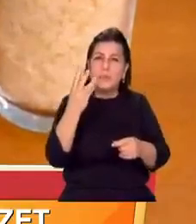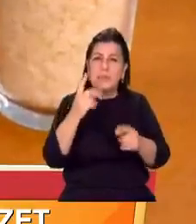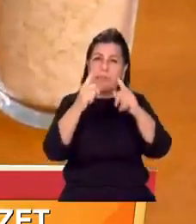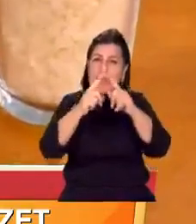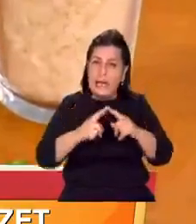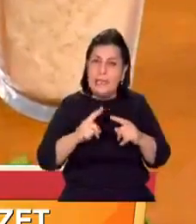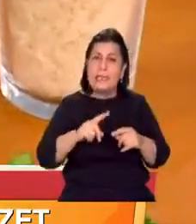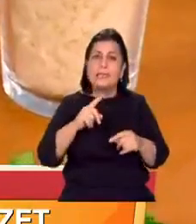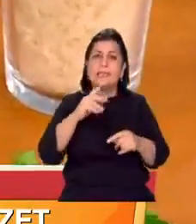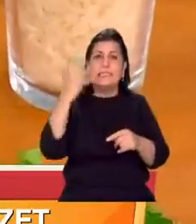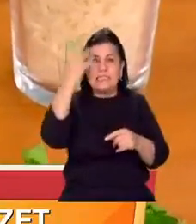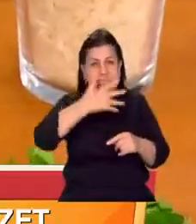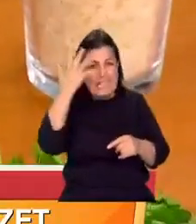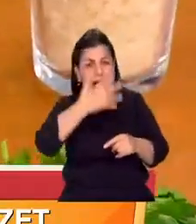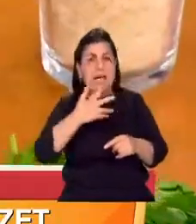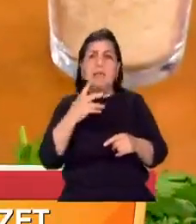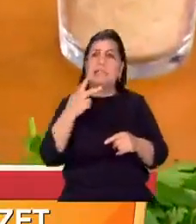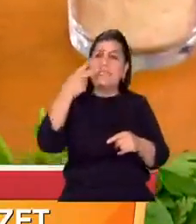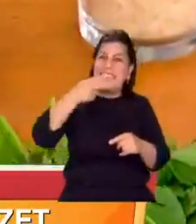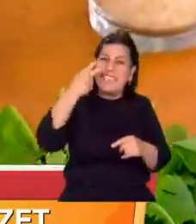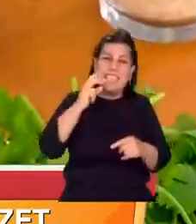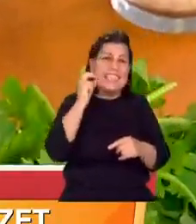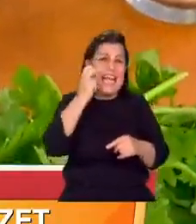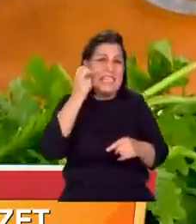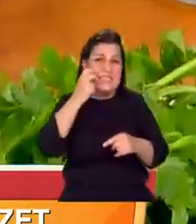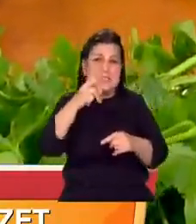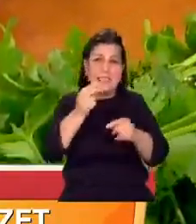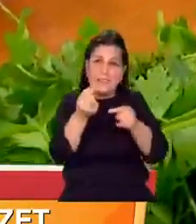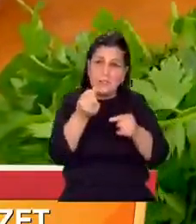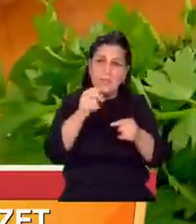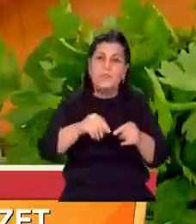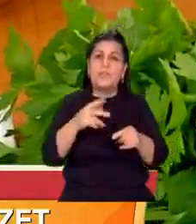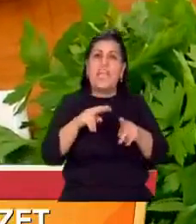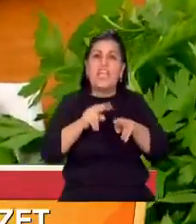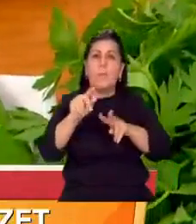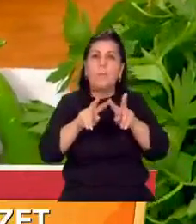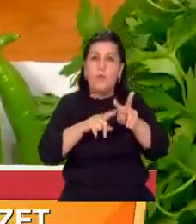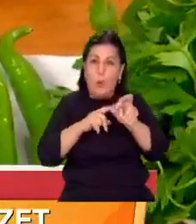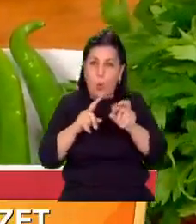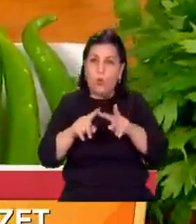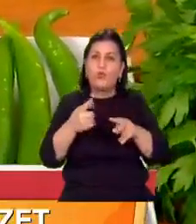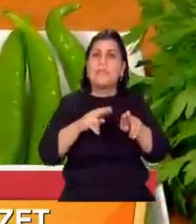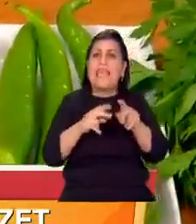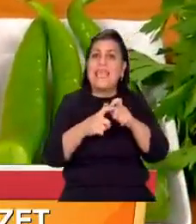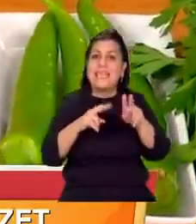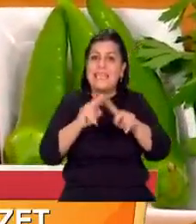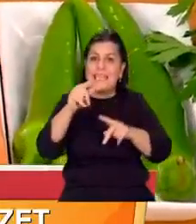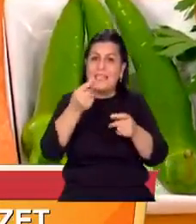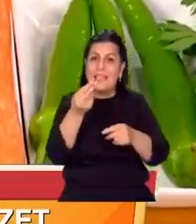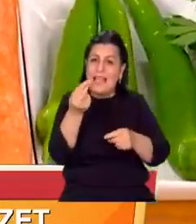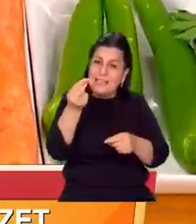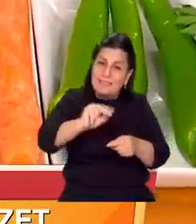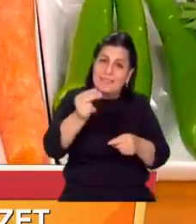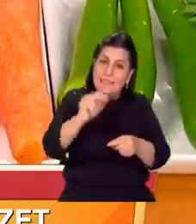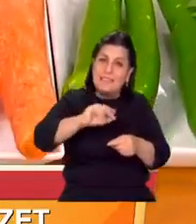hem Sarıkaya Sen siyah kayısı ikisinden de kullandım birazcık kimyon kekik kullanım başka bir plajda tuz attım başka hiç yok En onlarda